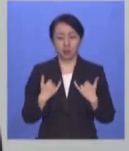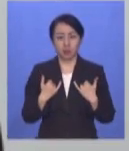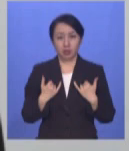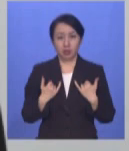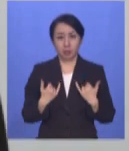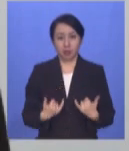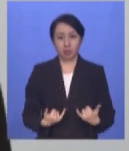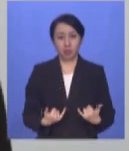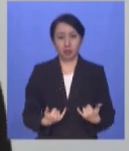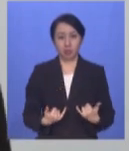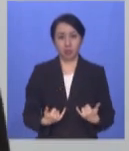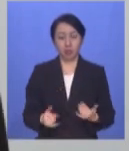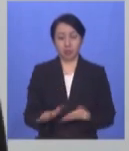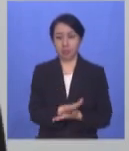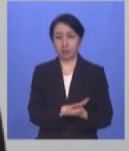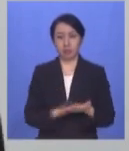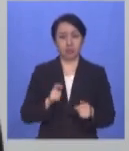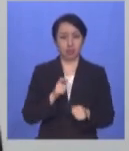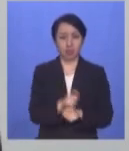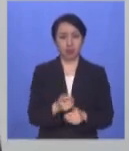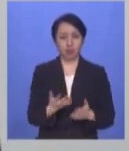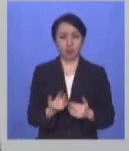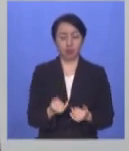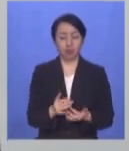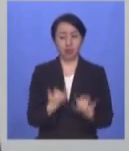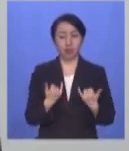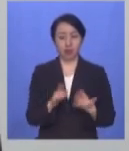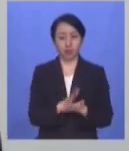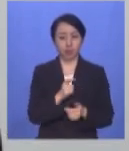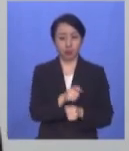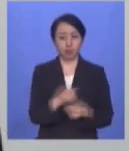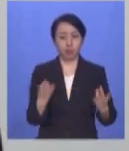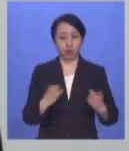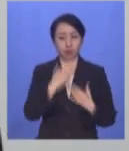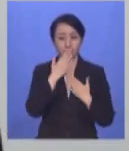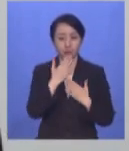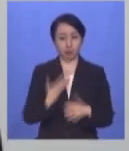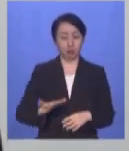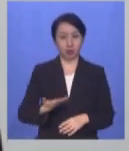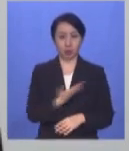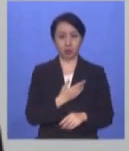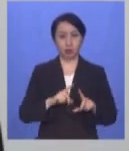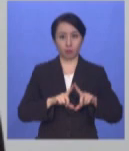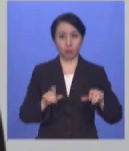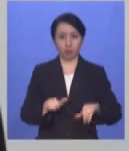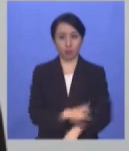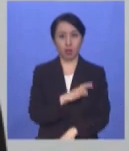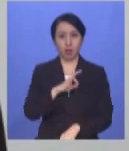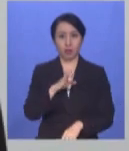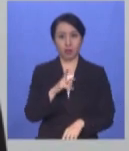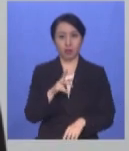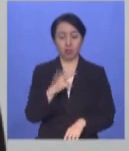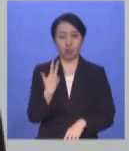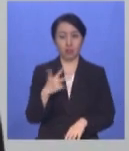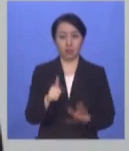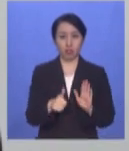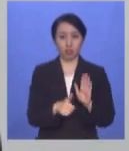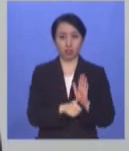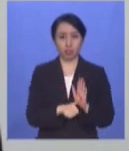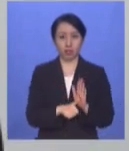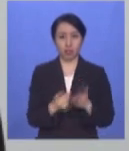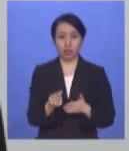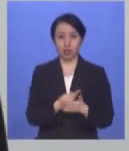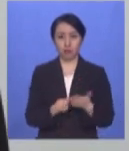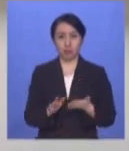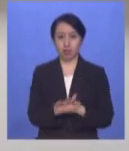На данный момент заявки принимаются. Для подачи заявок вам необходимо обратиться к нам в здание по улице Театральная, 36. Для